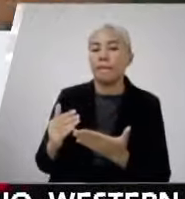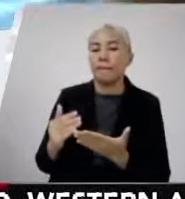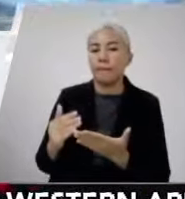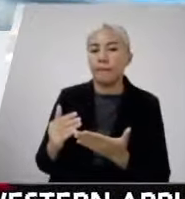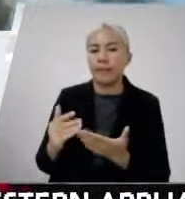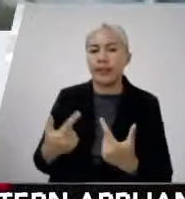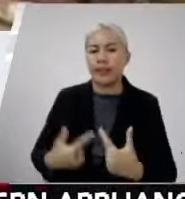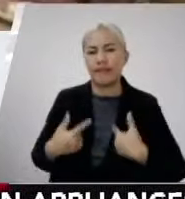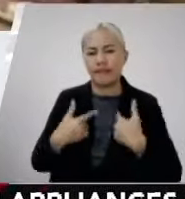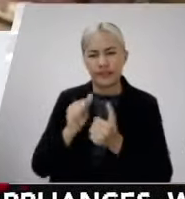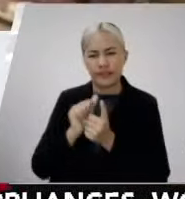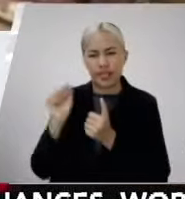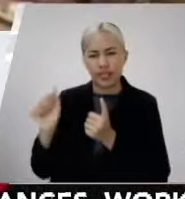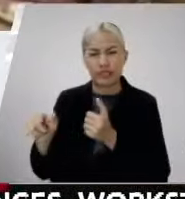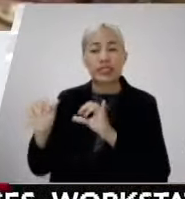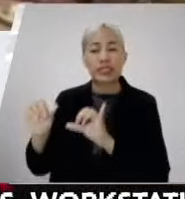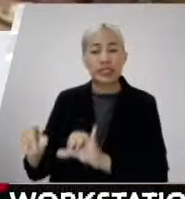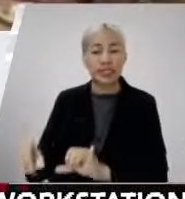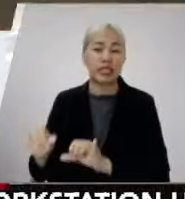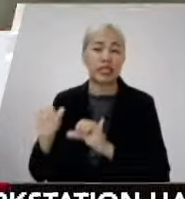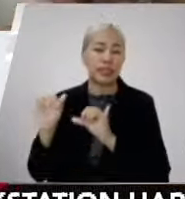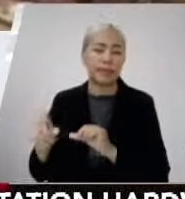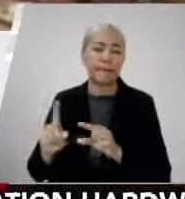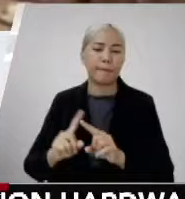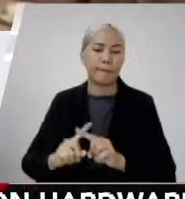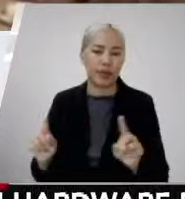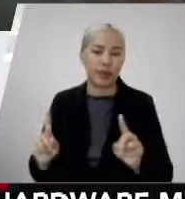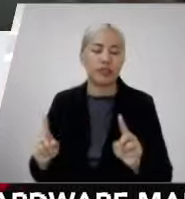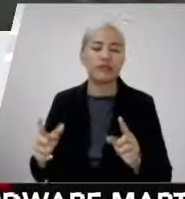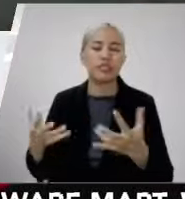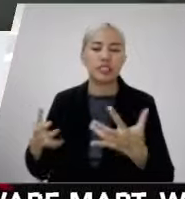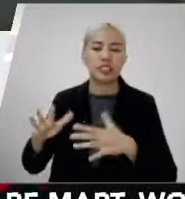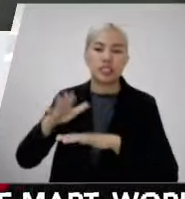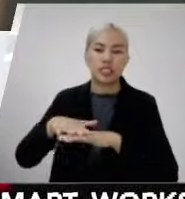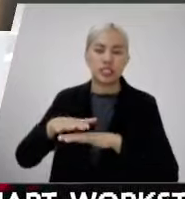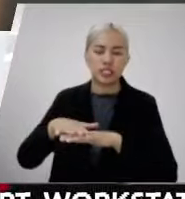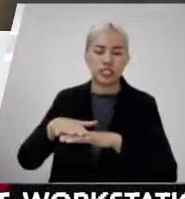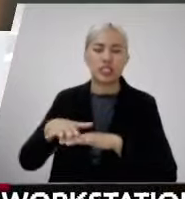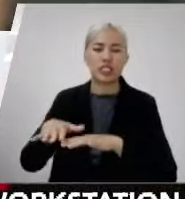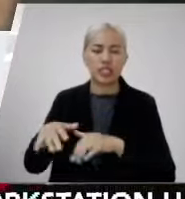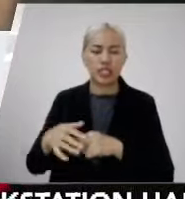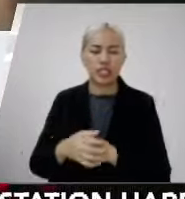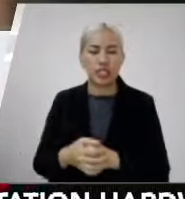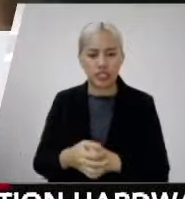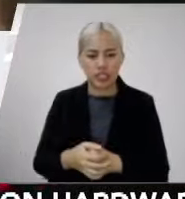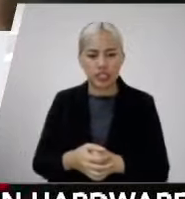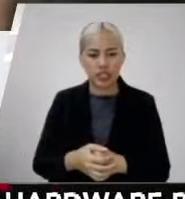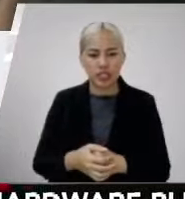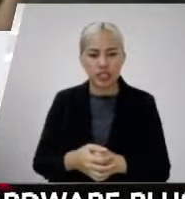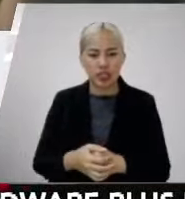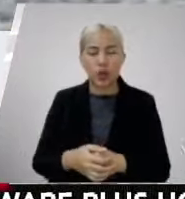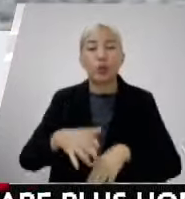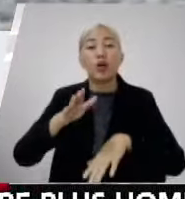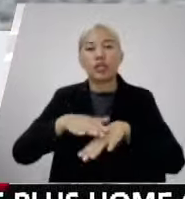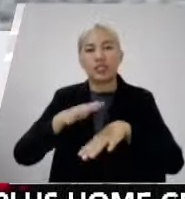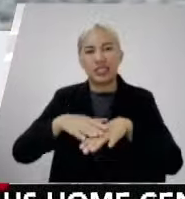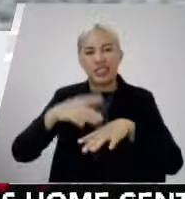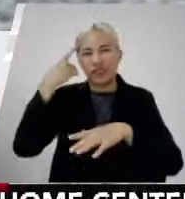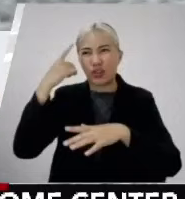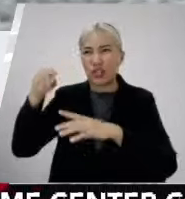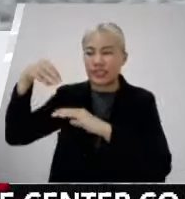naman sila. Pero nag-warn na po kami since day one about the lahar na warning. Kaya yun